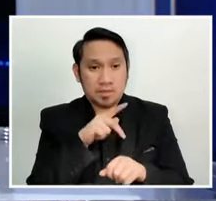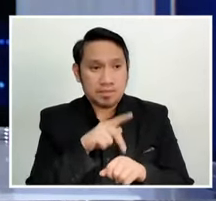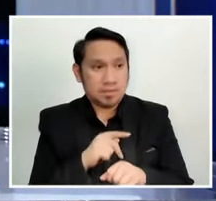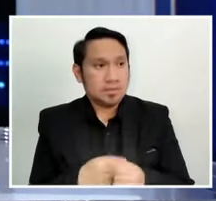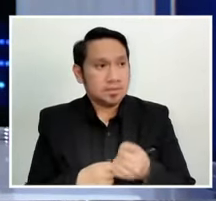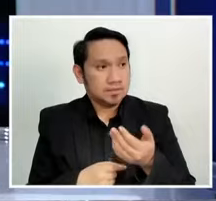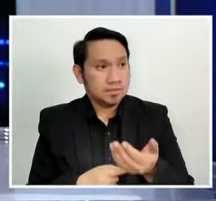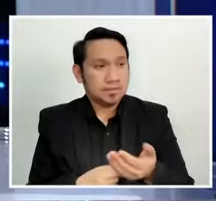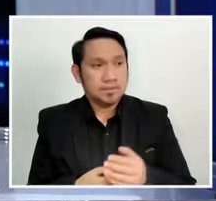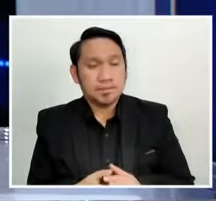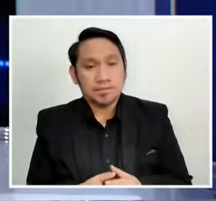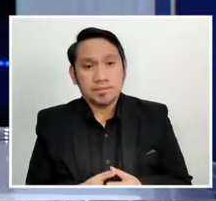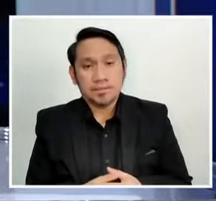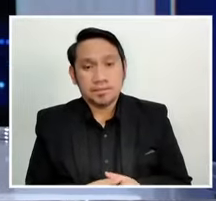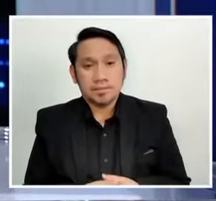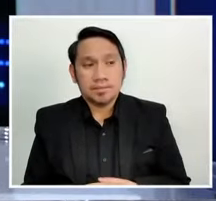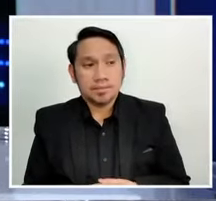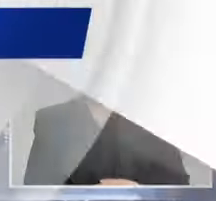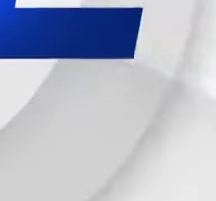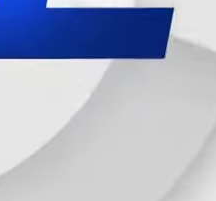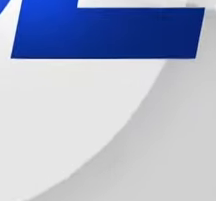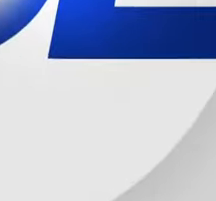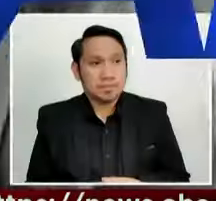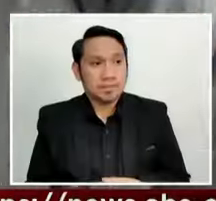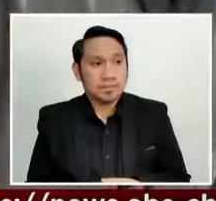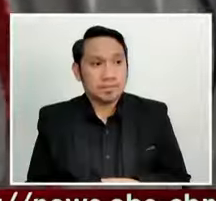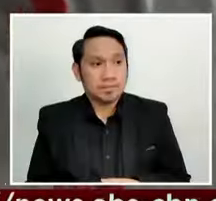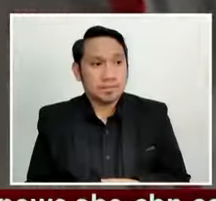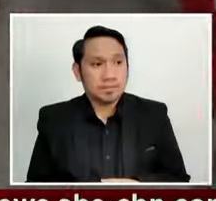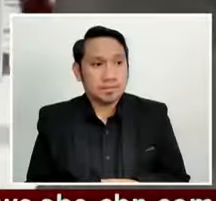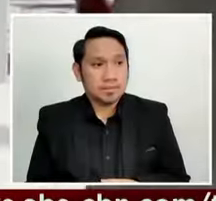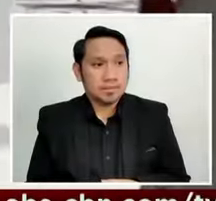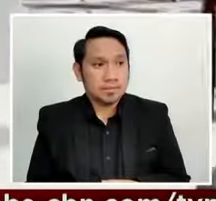Nagpapatrol, Vivian Gulia.